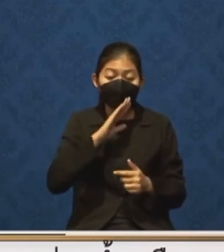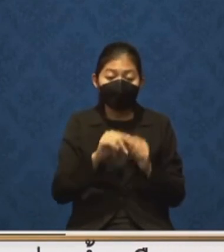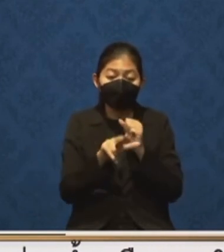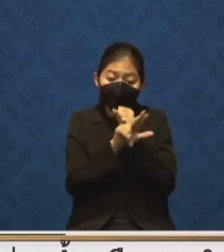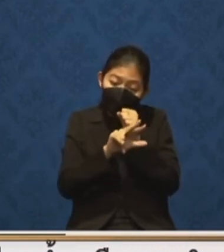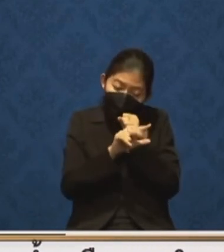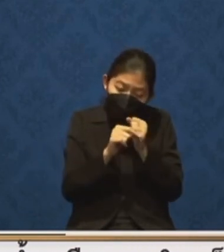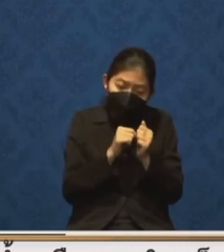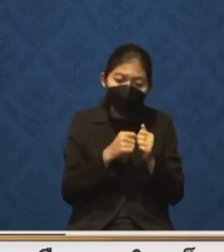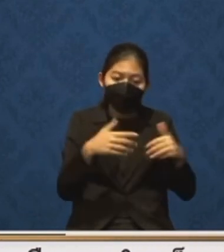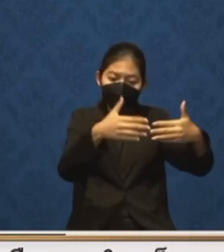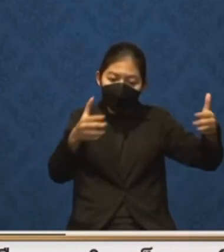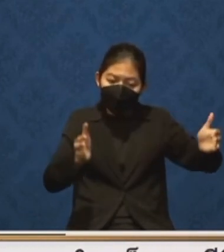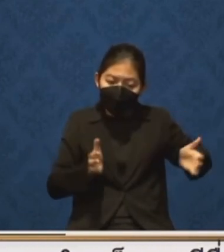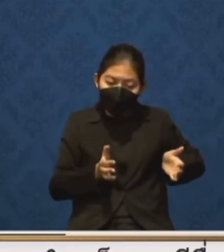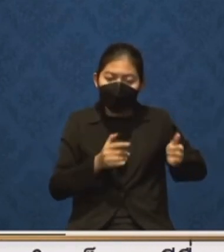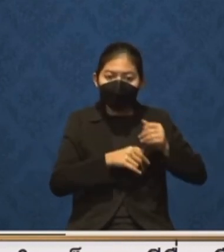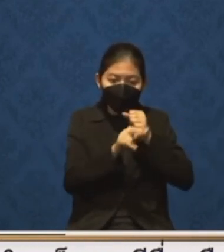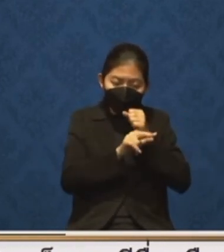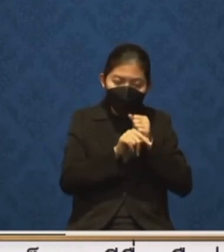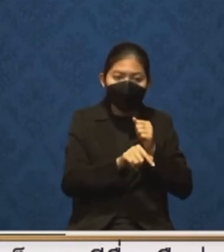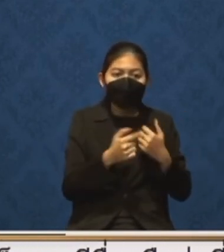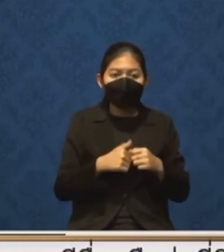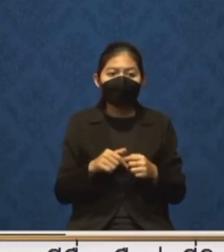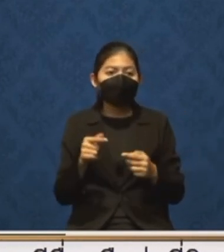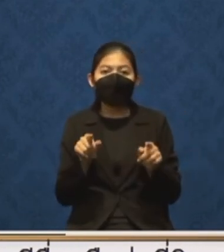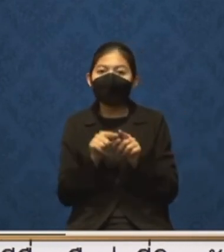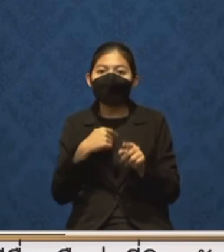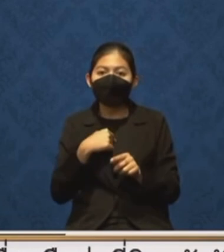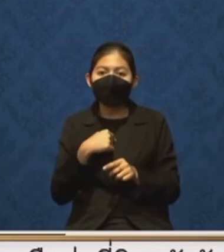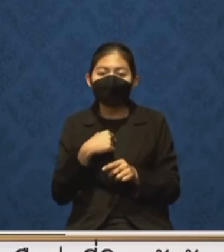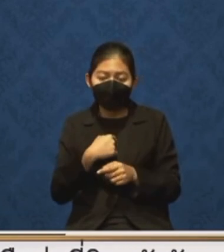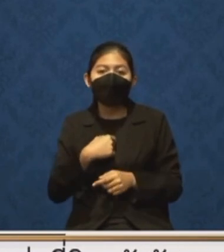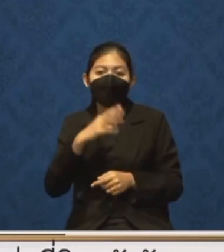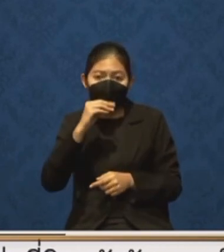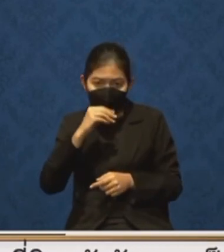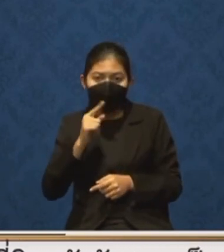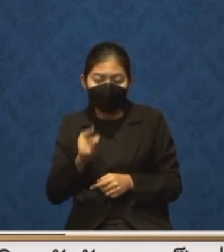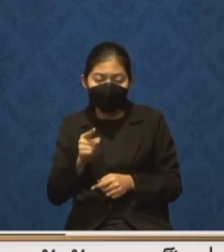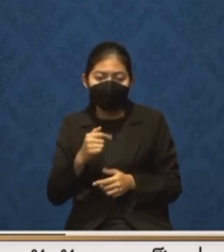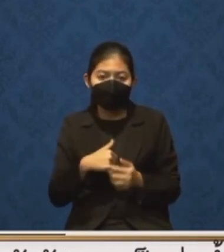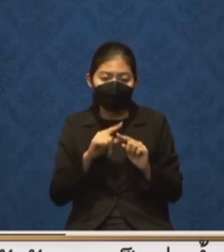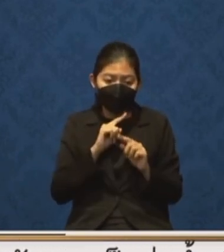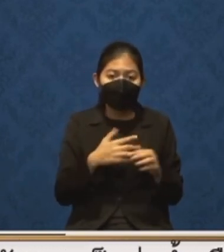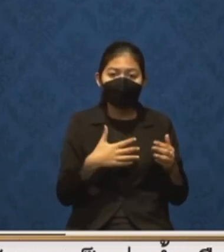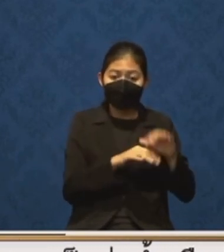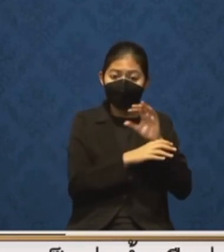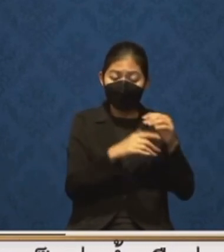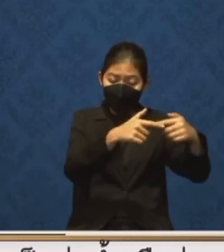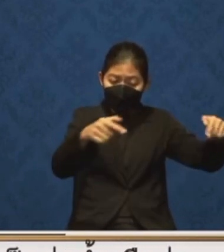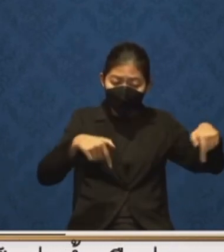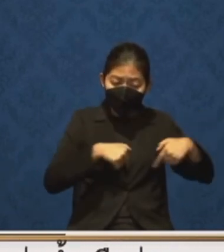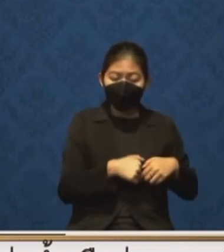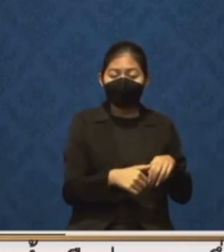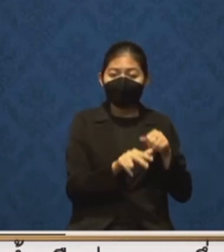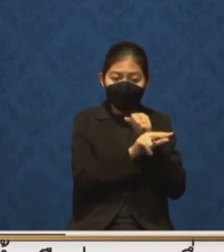ให้อยู่ในรวรอบขวบชิดเพก็ตรงกับที่เจ otrosฎนารมยไมมอะไรที่เป็เจฎนารมรบกั